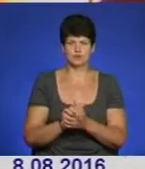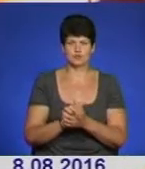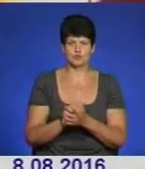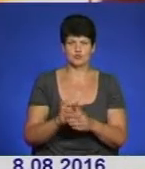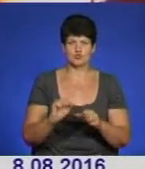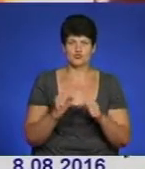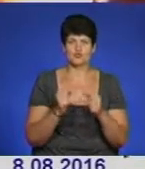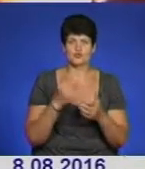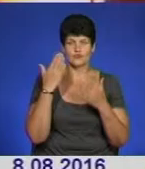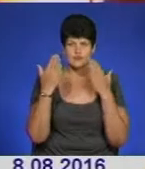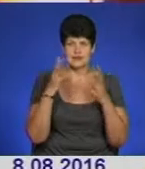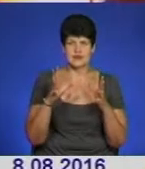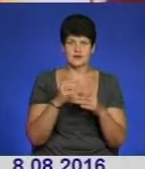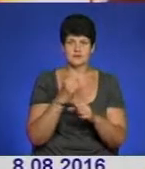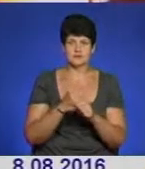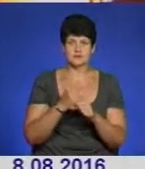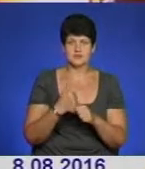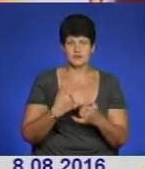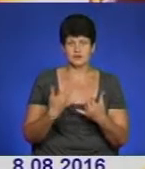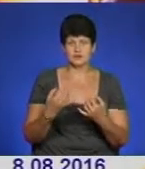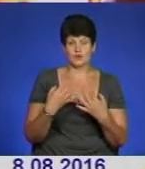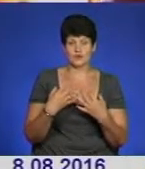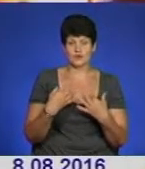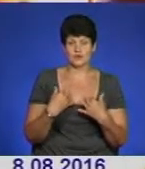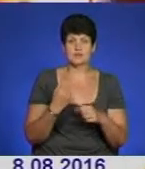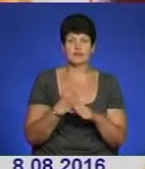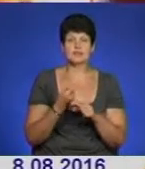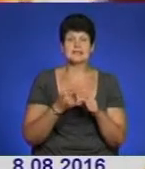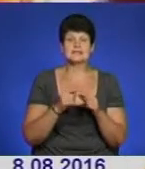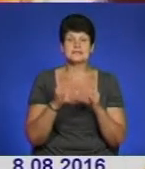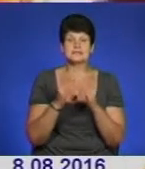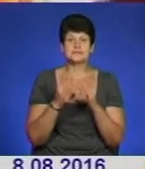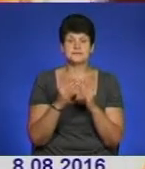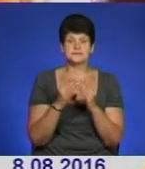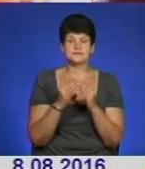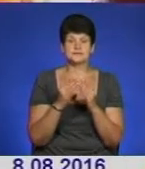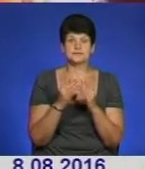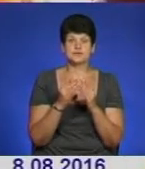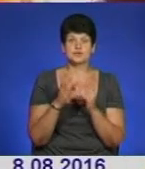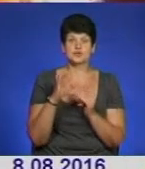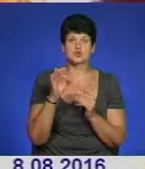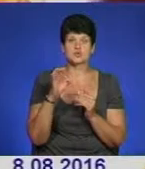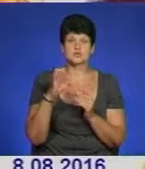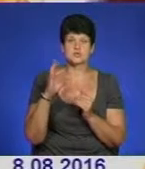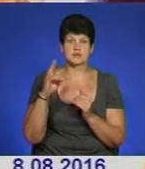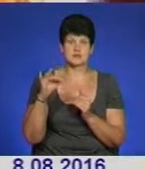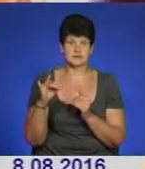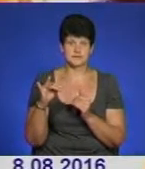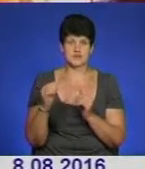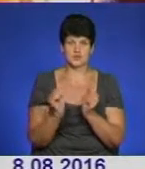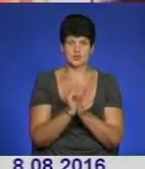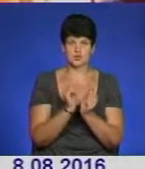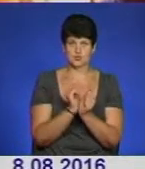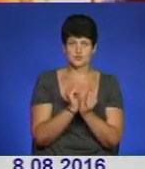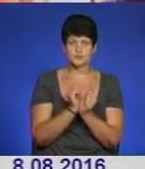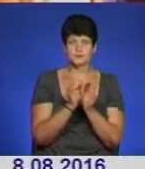весело, разом працювали. Як мені сьогодні розповіли, зроблена така хата, така хижина з сосни висушеної, добре. Тому